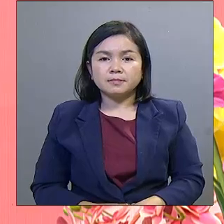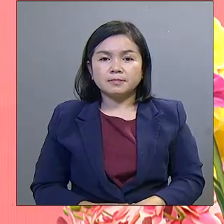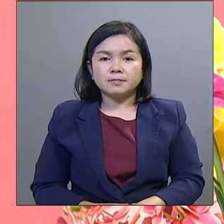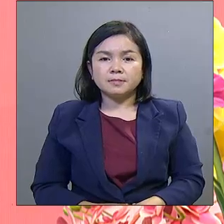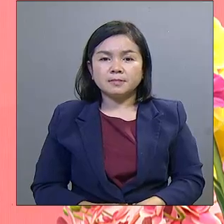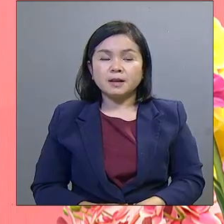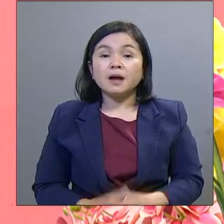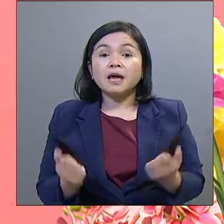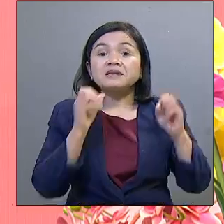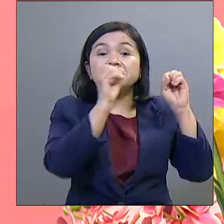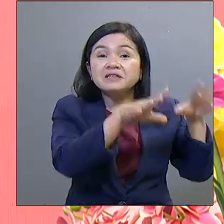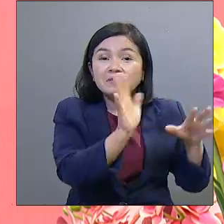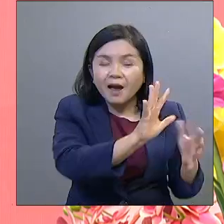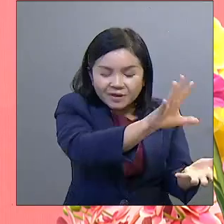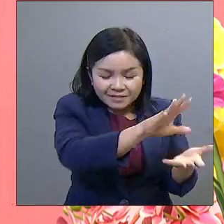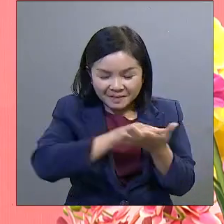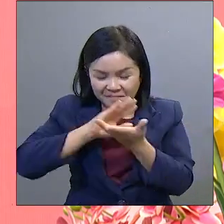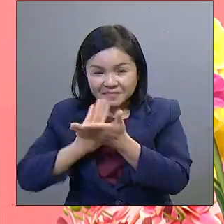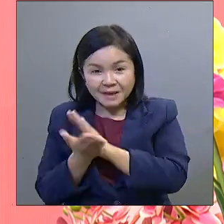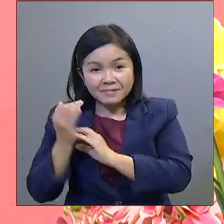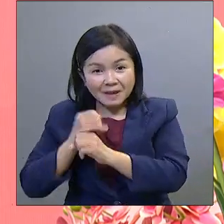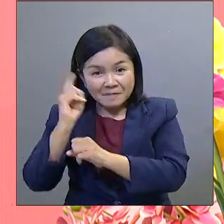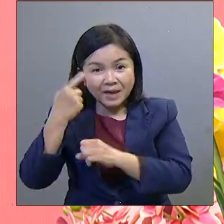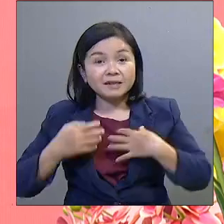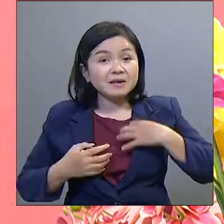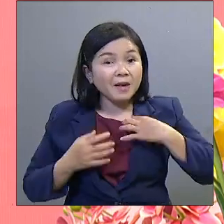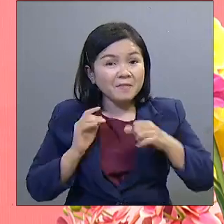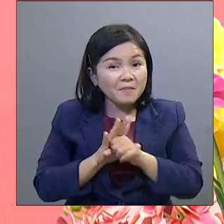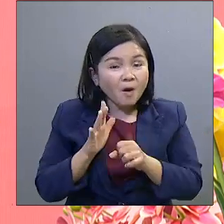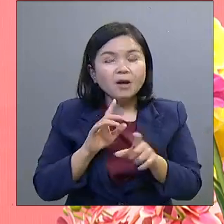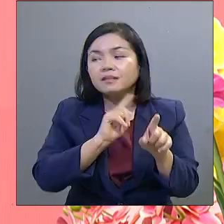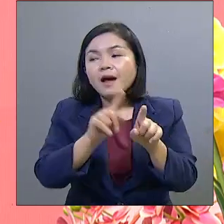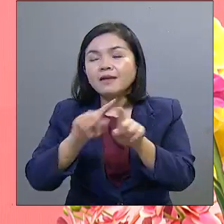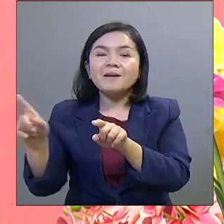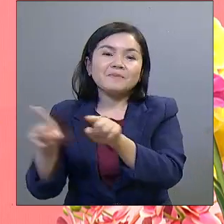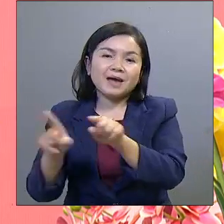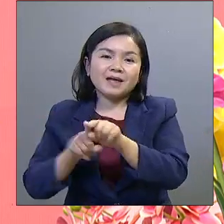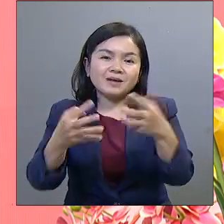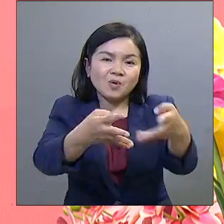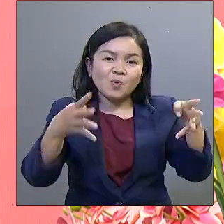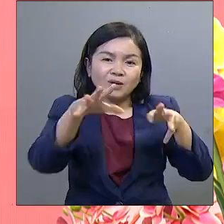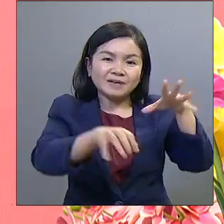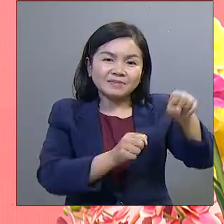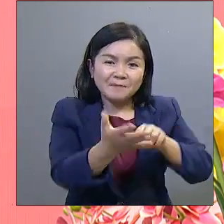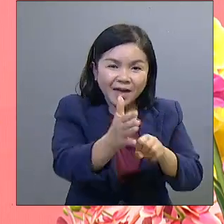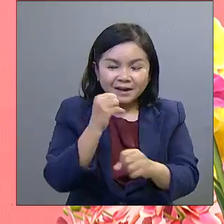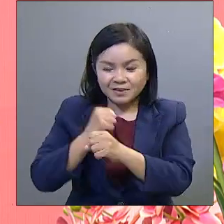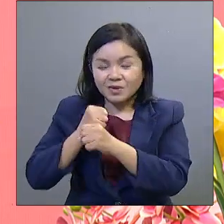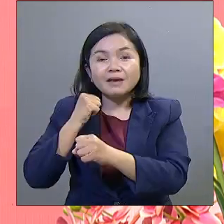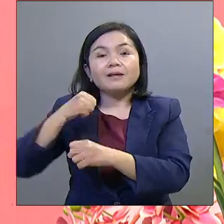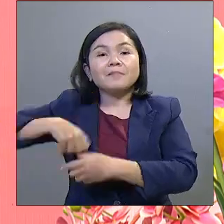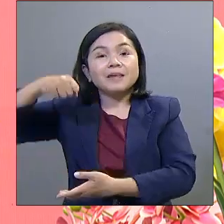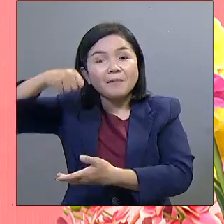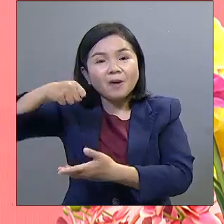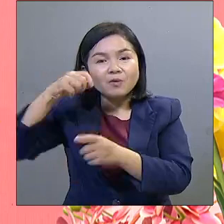การกลับเอานำมาใช้ใหม่เนี่ยบางทีไม่ใช่เรื่องของเสื้อผ้าอย่างเดียวเท่านั้นนะครับการนำอวนเนี่ยมาใช้เพื่อทำกระเป๋าหรือว่าทำของใช้เนี่